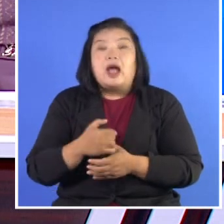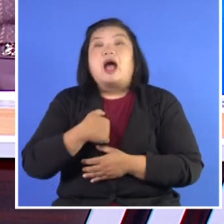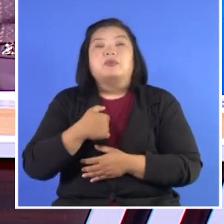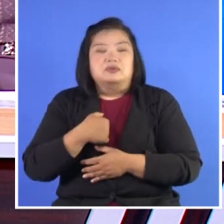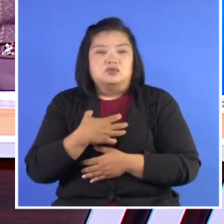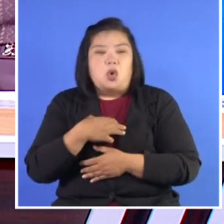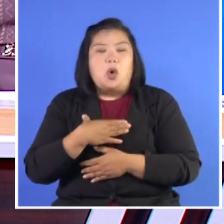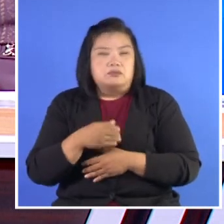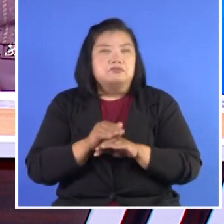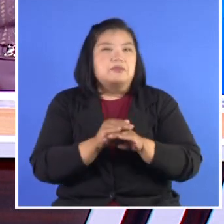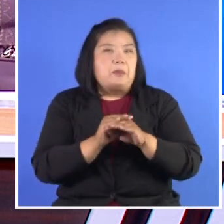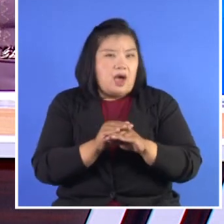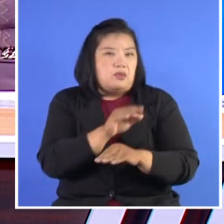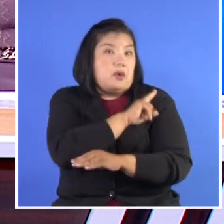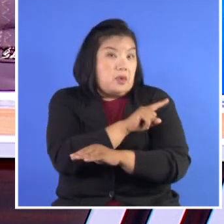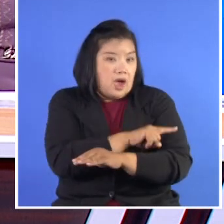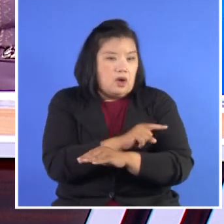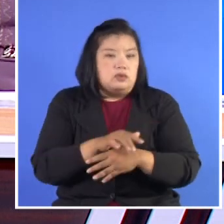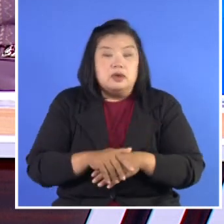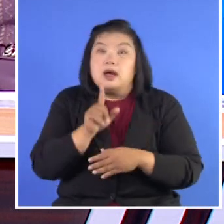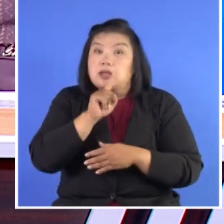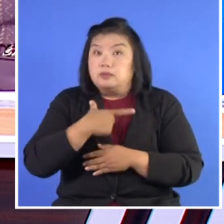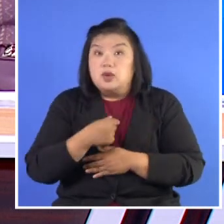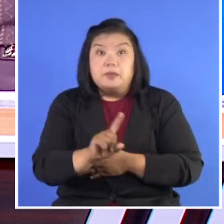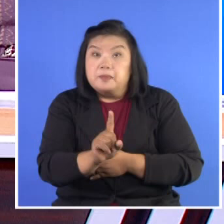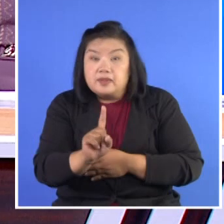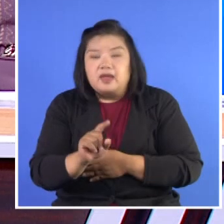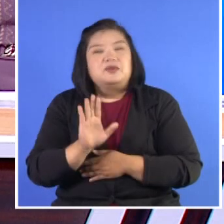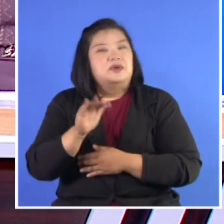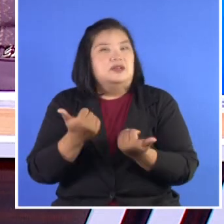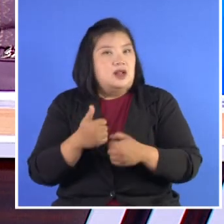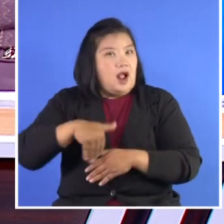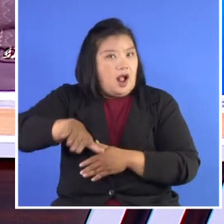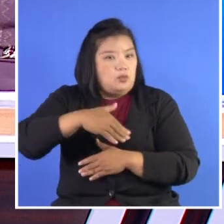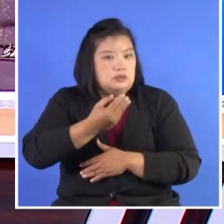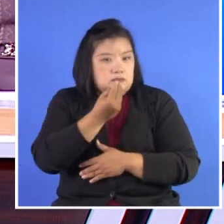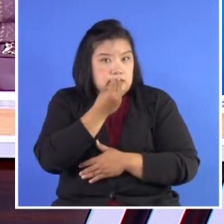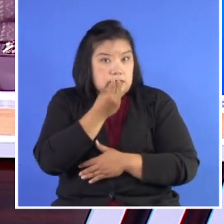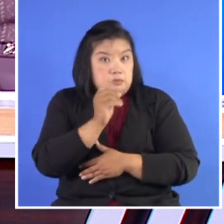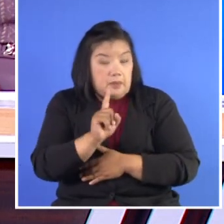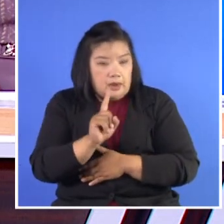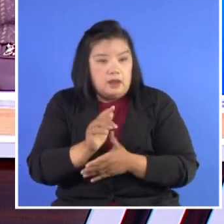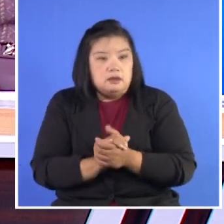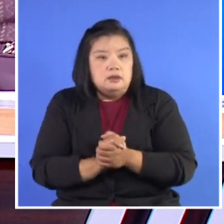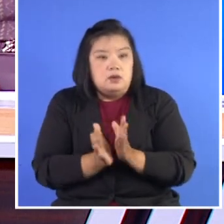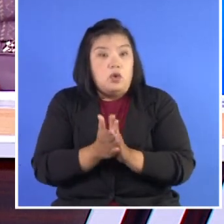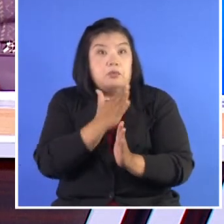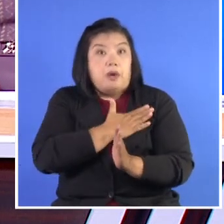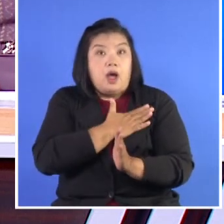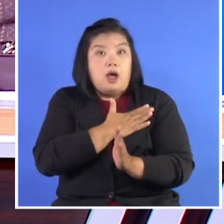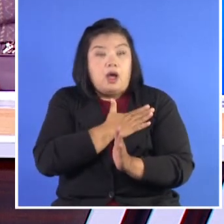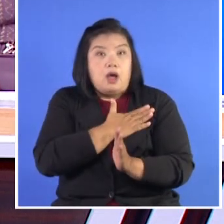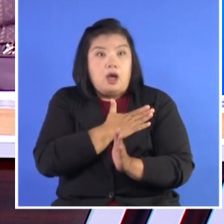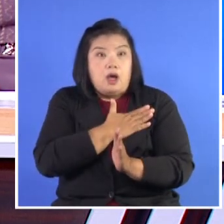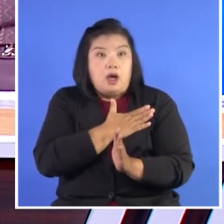ไรกะทิแบบนั้นนะคะคุณผู้ชมชอบรสอะไรคะจะพาไปกินไอติมรสพระธรรมค่ะเคยกินกันหรือยังคะแล้วเข